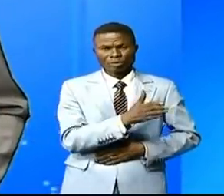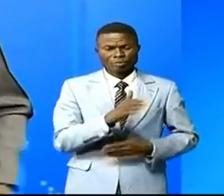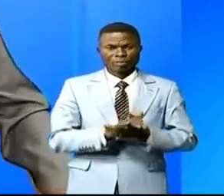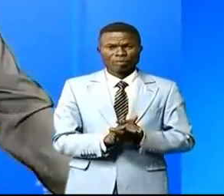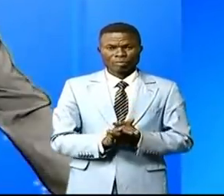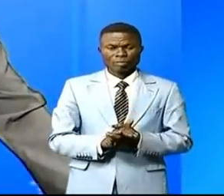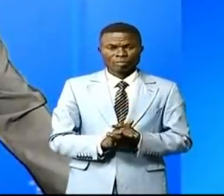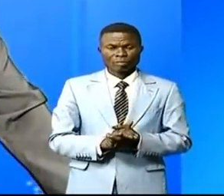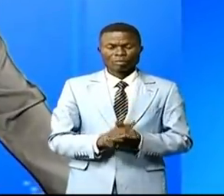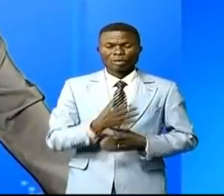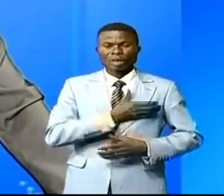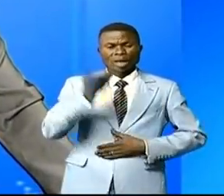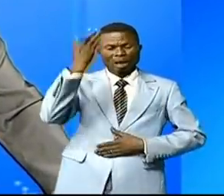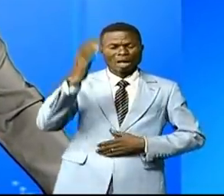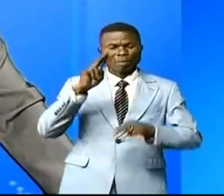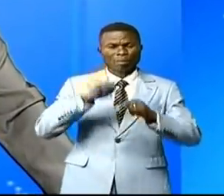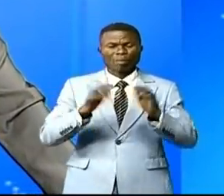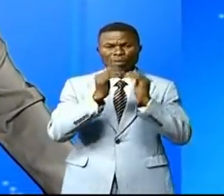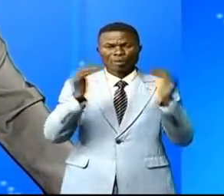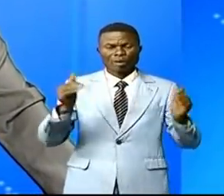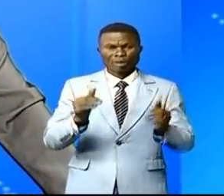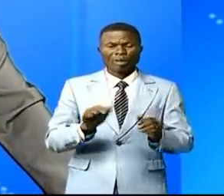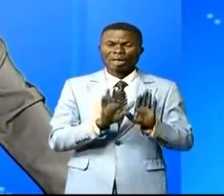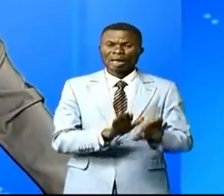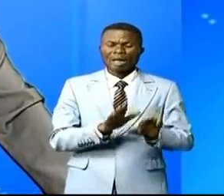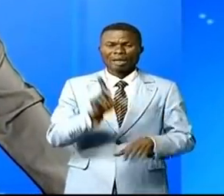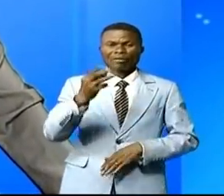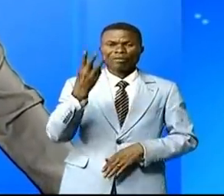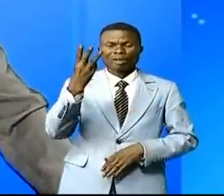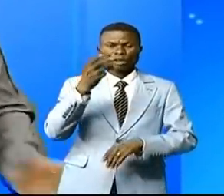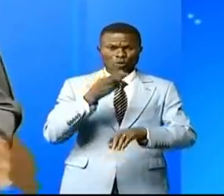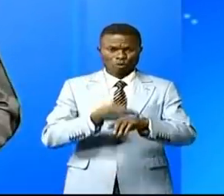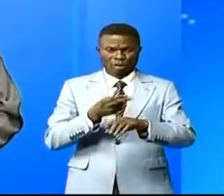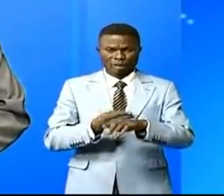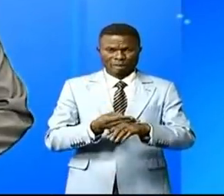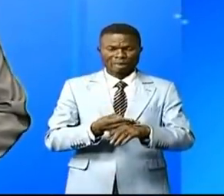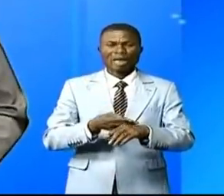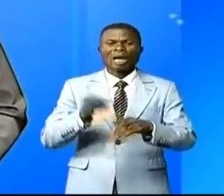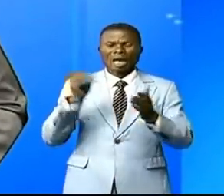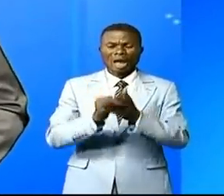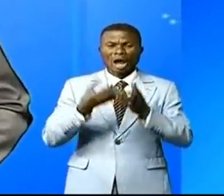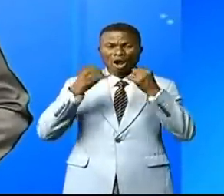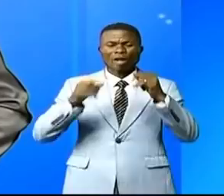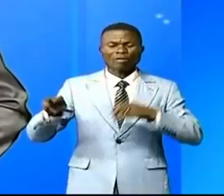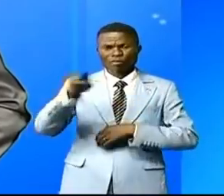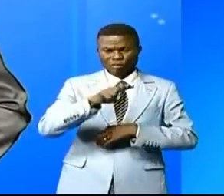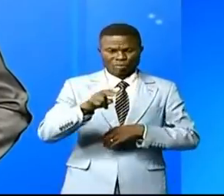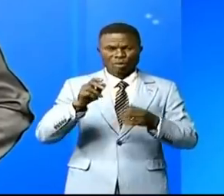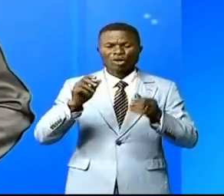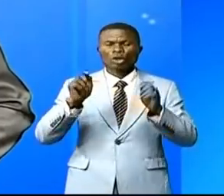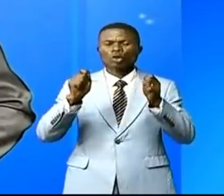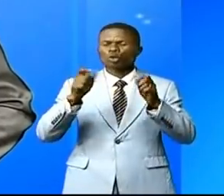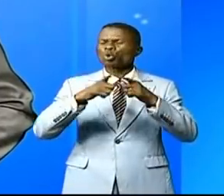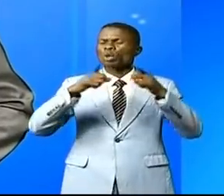Et que son âme repose en paix. 23h, José Baïtombe revient sur ce plateau pour la grande édition